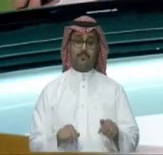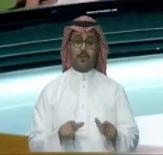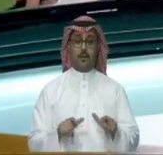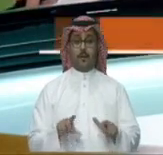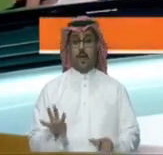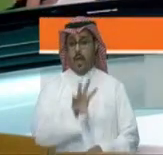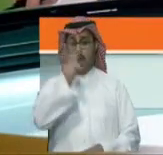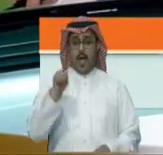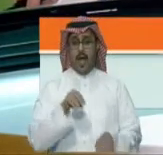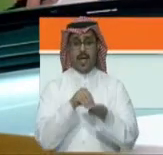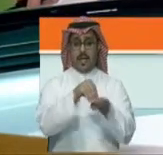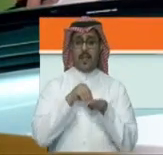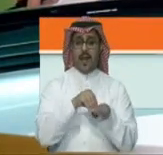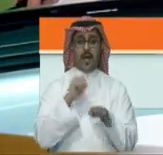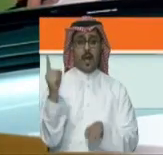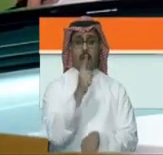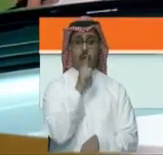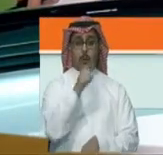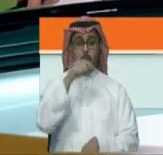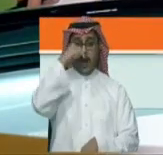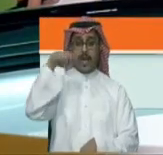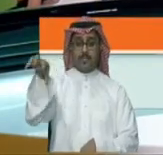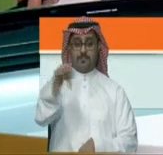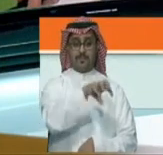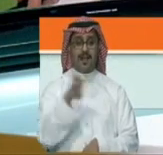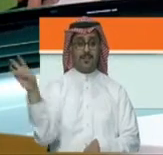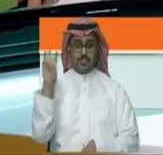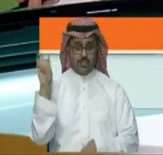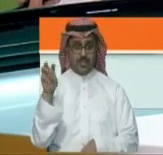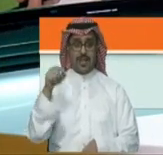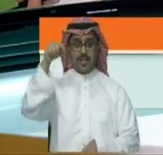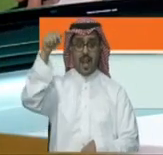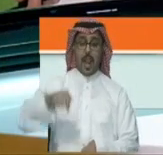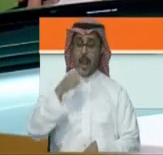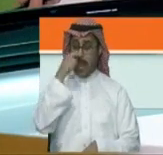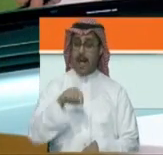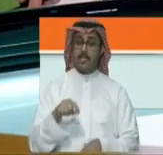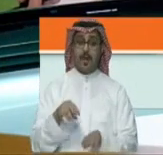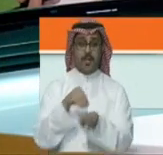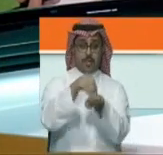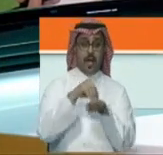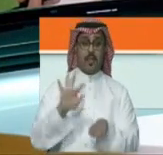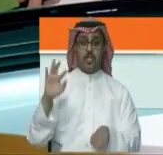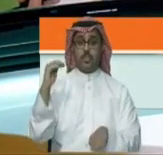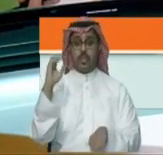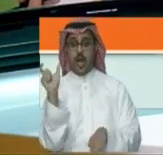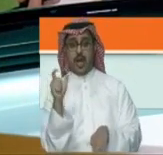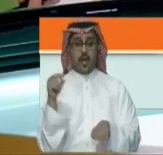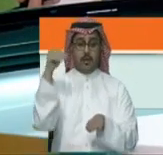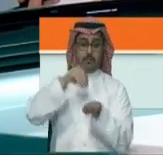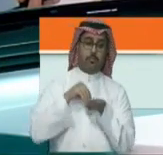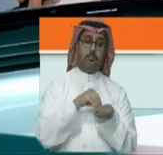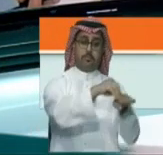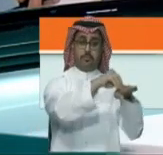أبلغت هيئة النقل العام المنشآت المرخص لها بممارسة نشاط وسطاء الشحن بانتهاء المهلة المحددة لاستيفاء